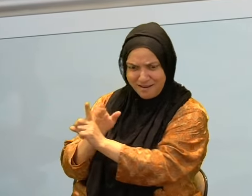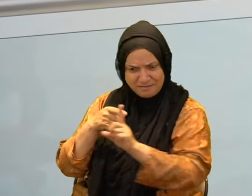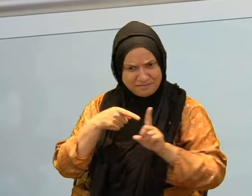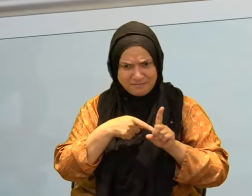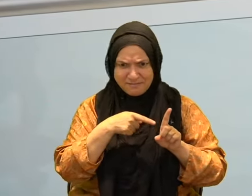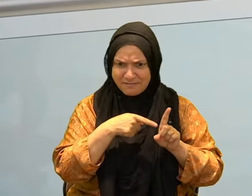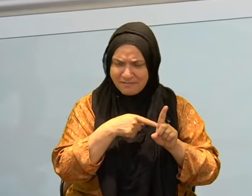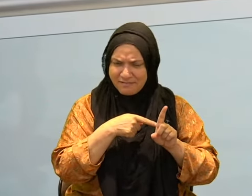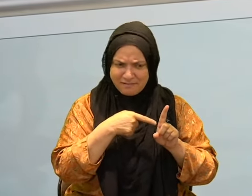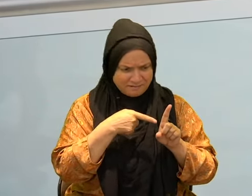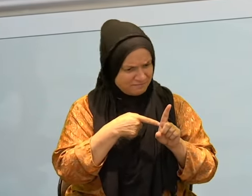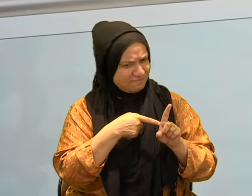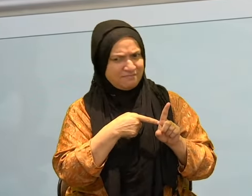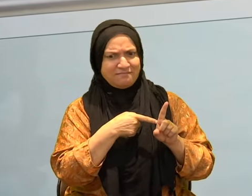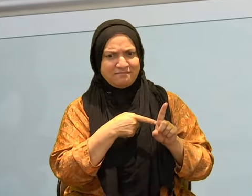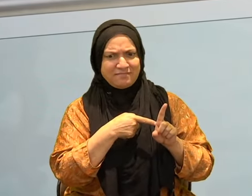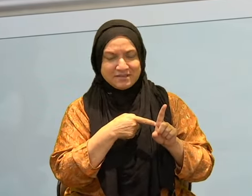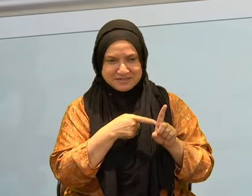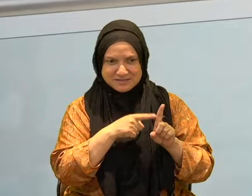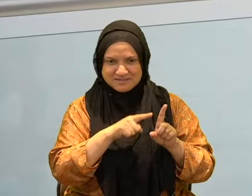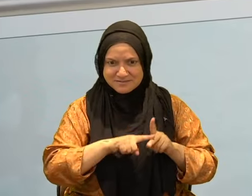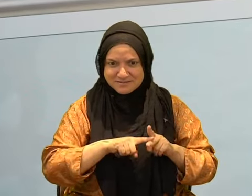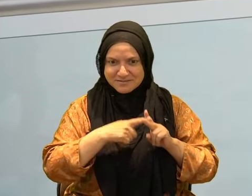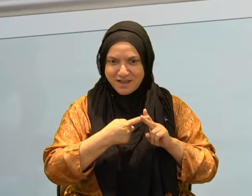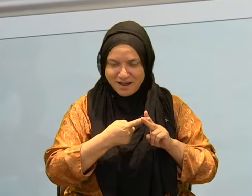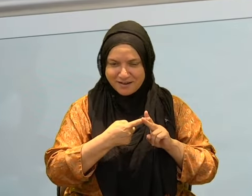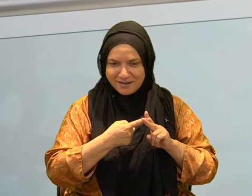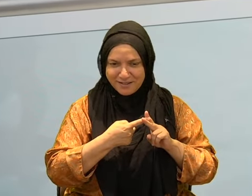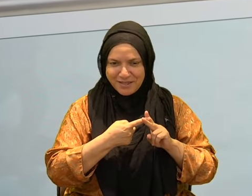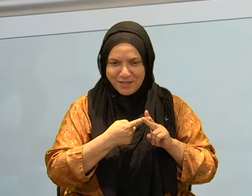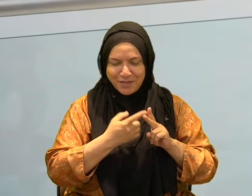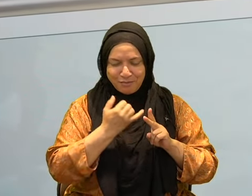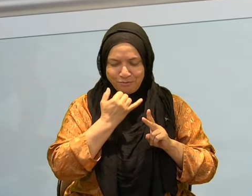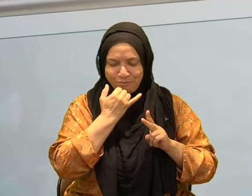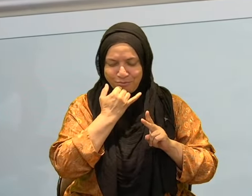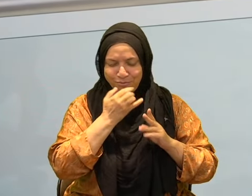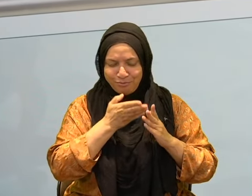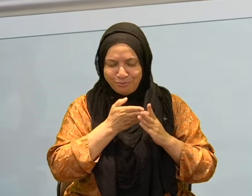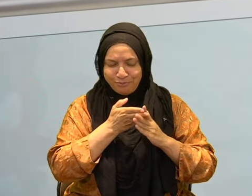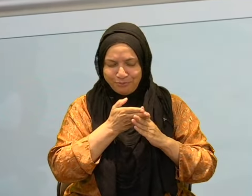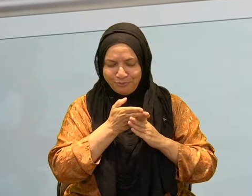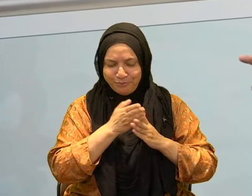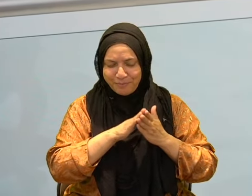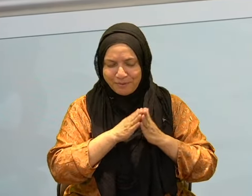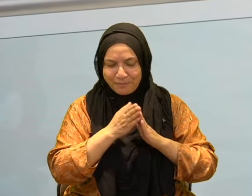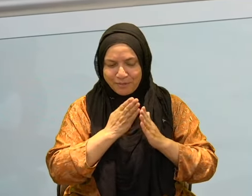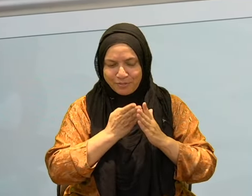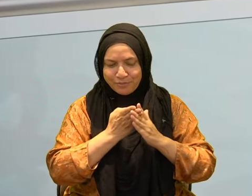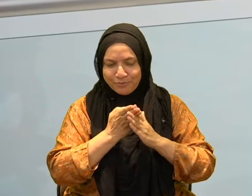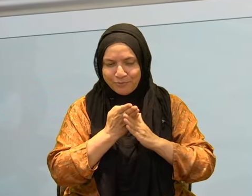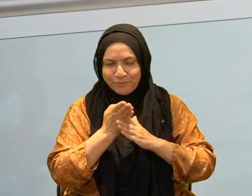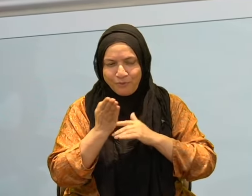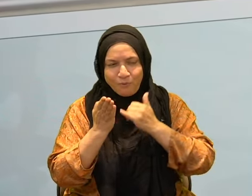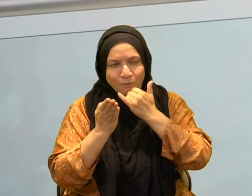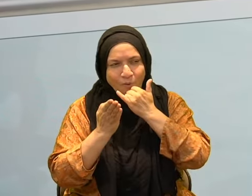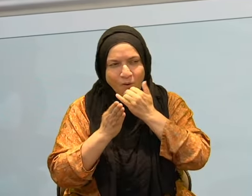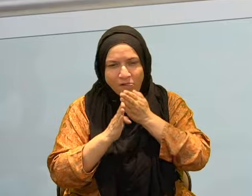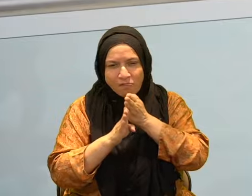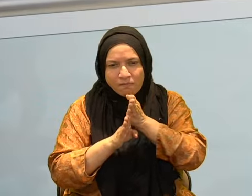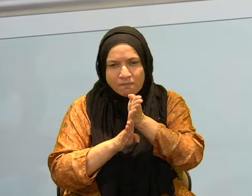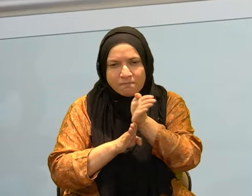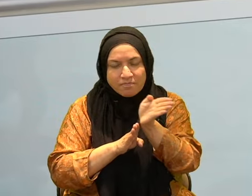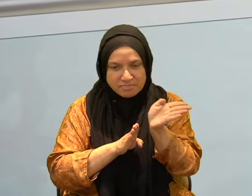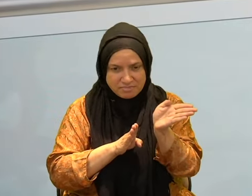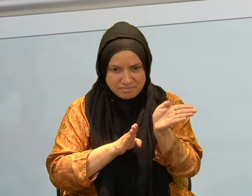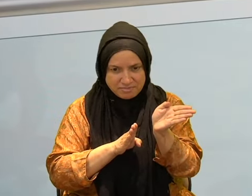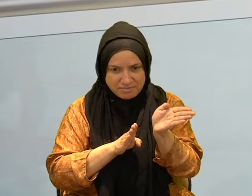To learn, وَلَا تَتَّبِعُوا خُطُوَاتِ الشَّيْطَانِ. Don't follow the footsteps of shaytan. And so I want to talk about this. Shaytan